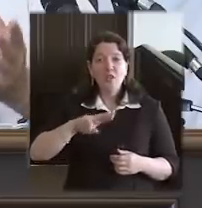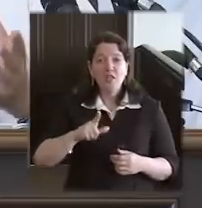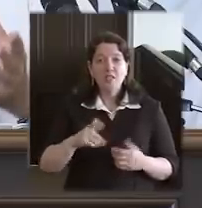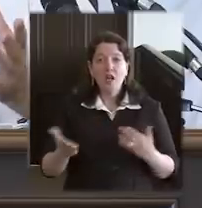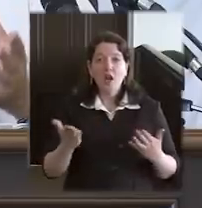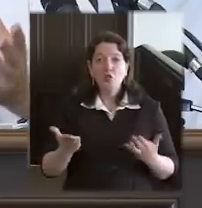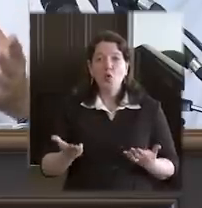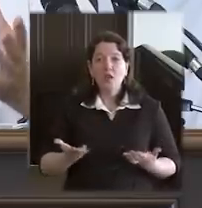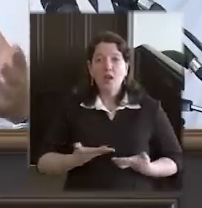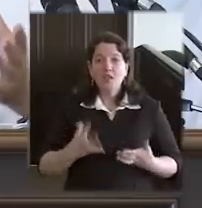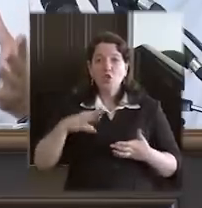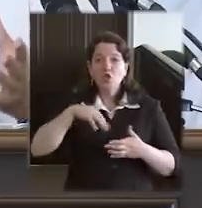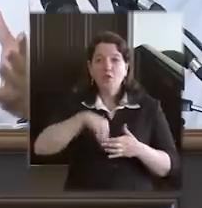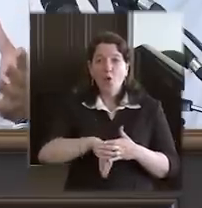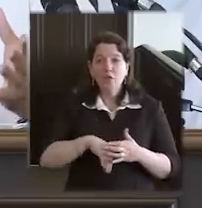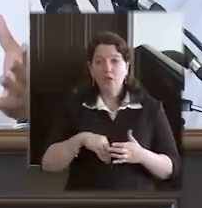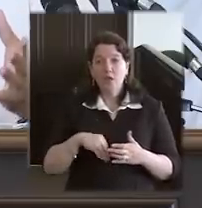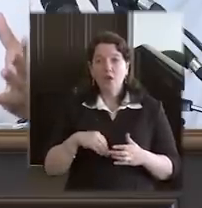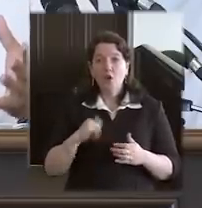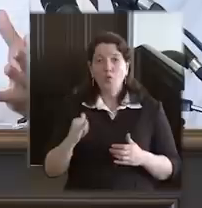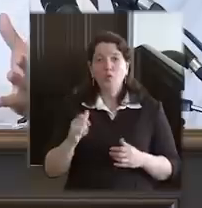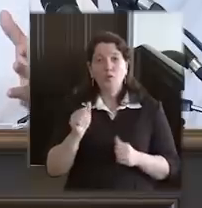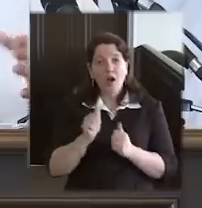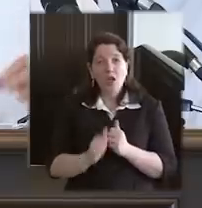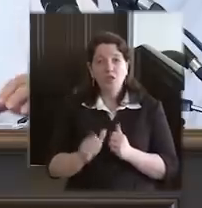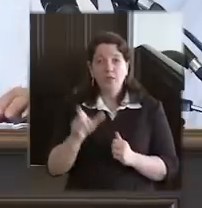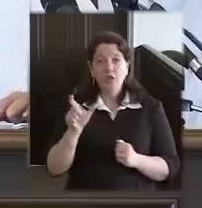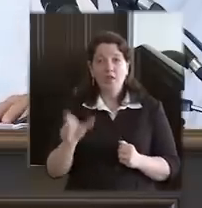которая там у меня живет.